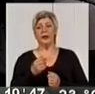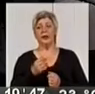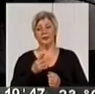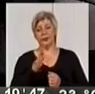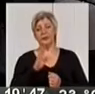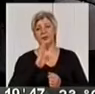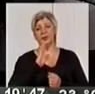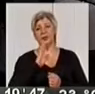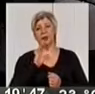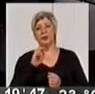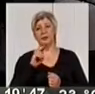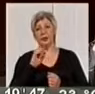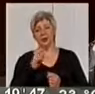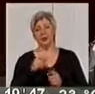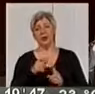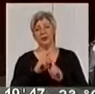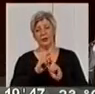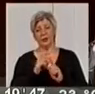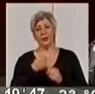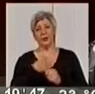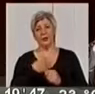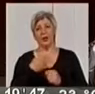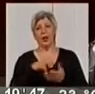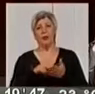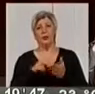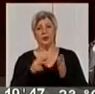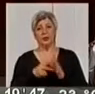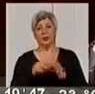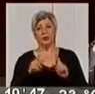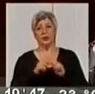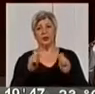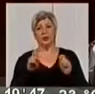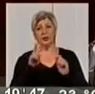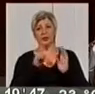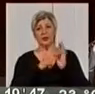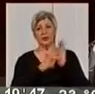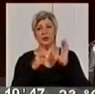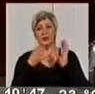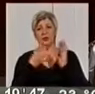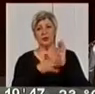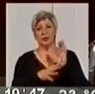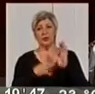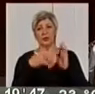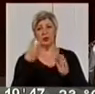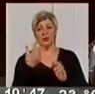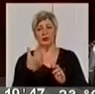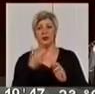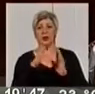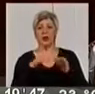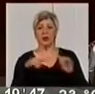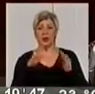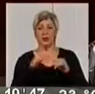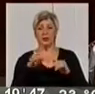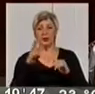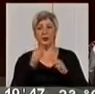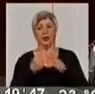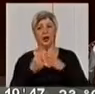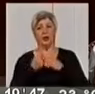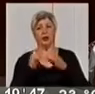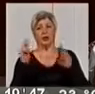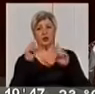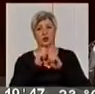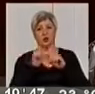Валентина ще й на це відповість. Так. Планується відкрити 793 табори з денним перебуванням на базі закладів освіти